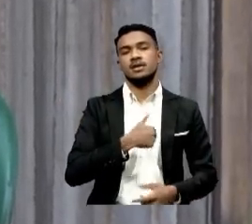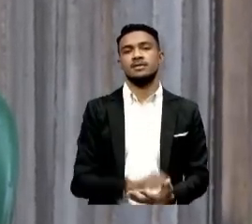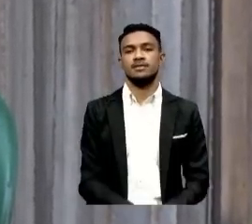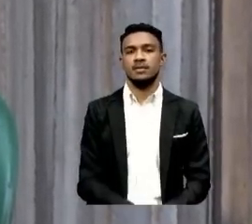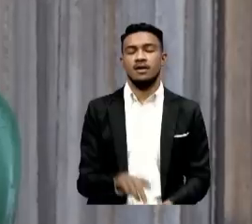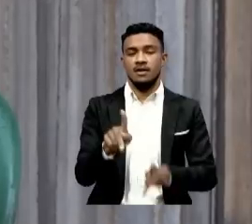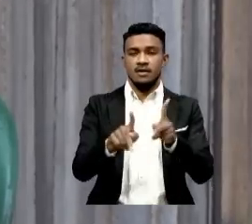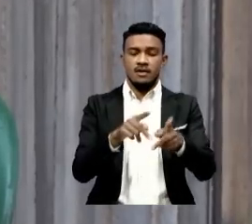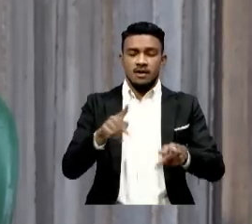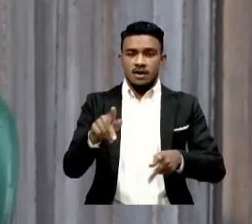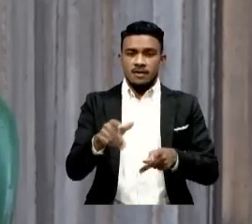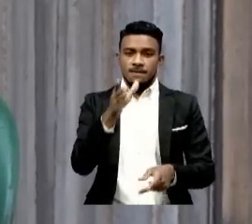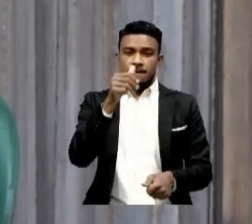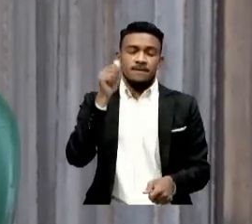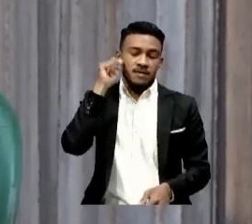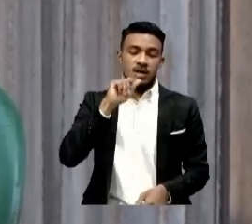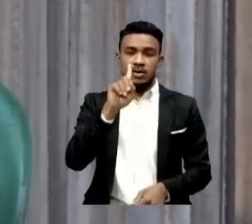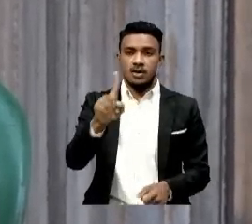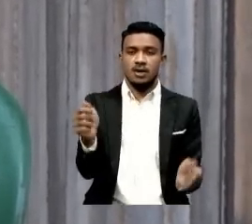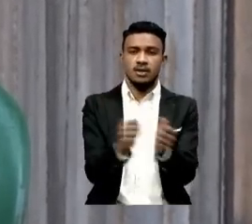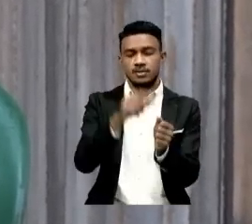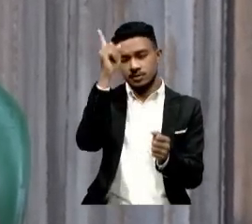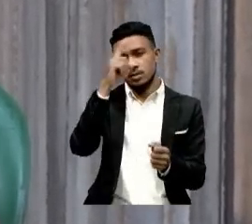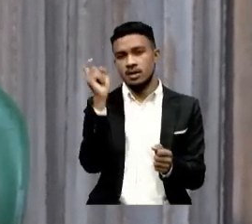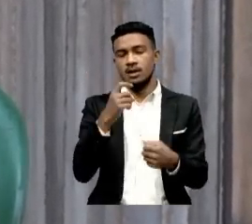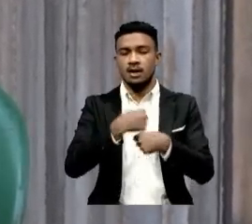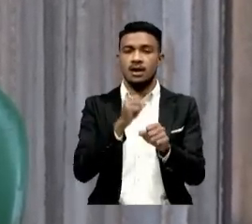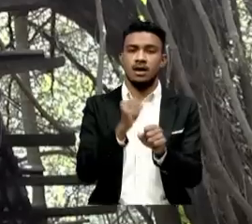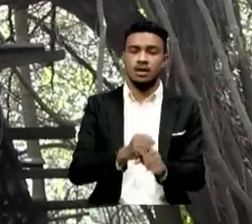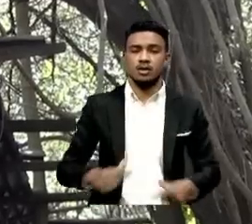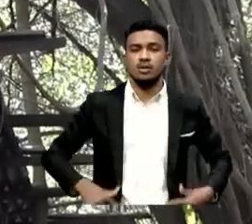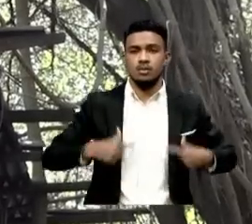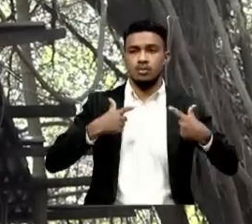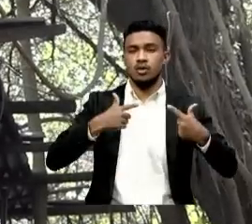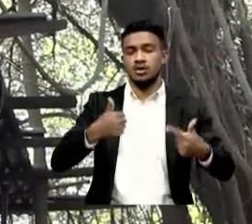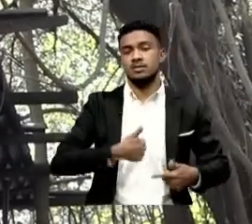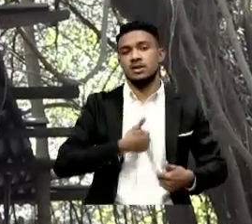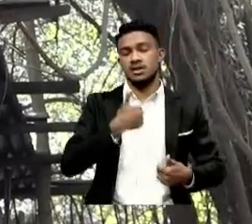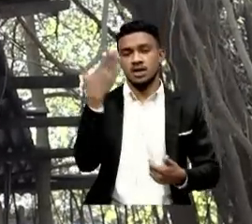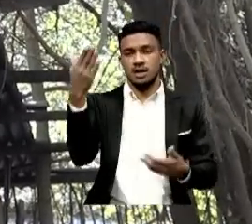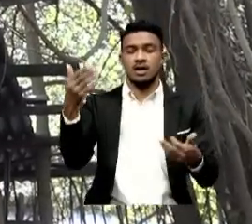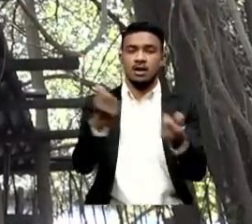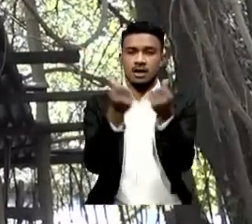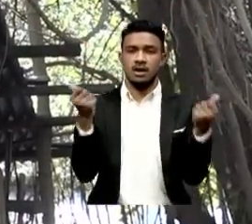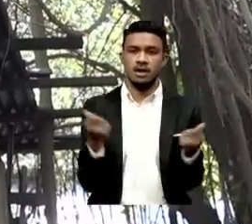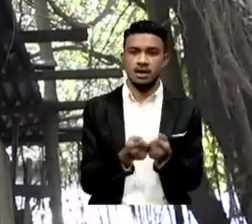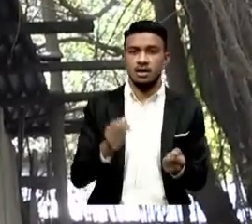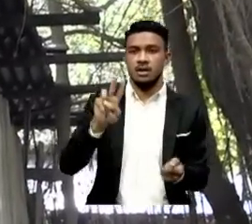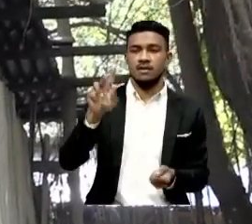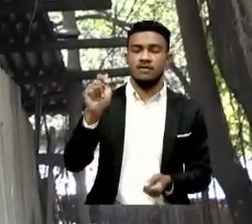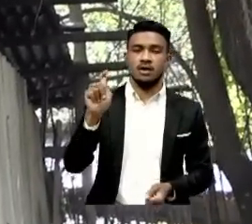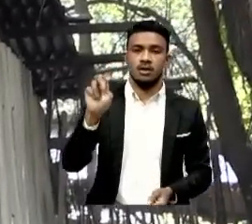Feto ida ho idade avansado maibe halau Moris mesak iha aldea Vatunau, suku Vatuvou,